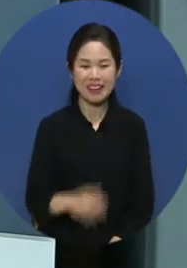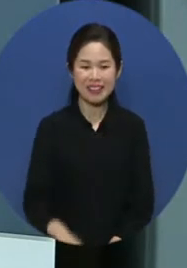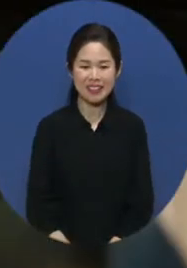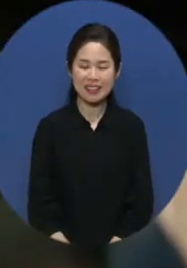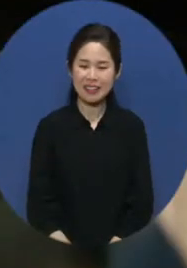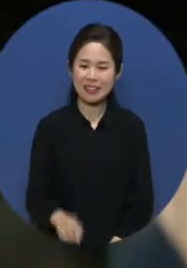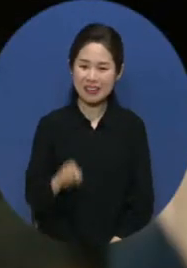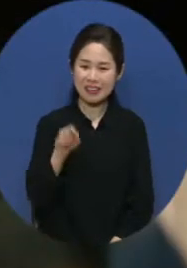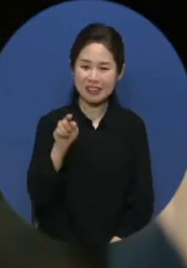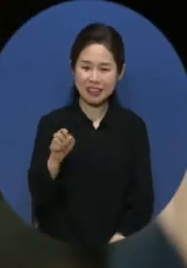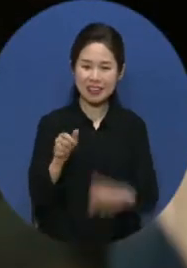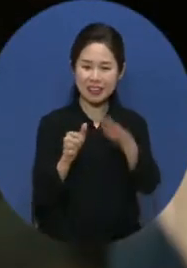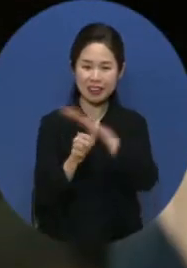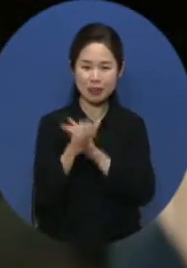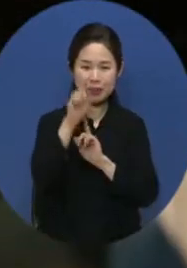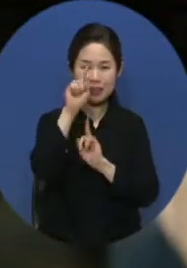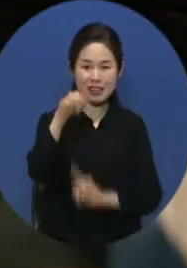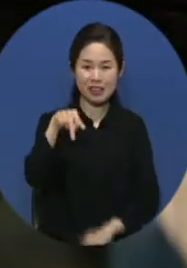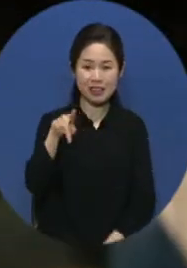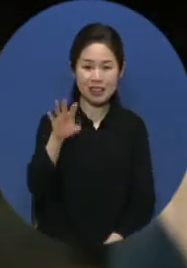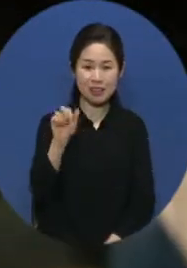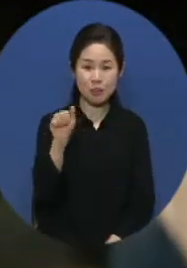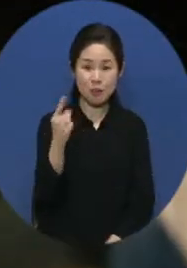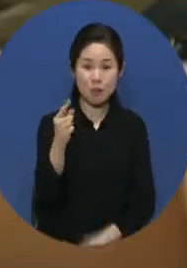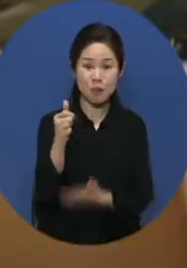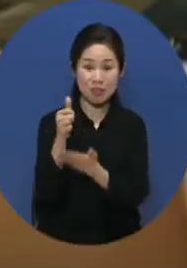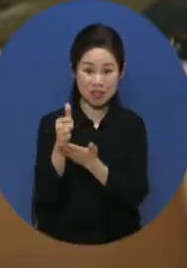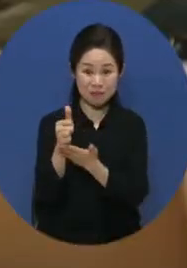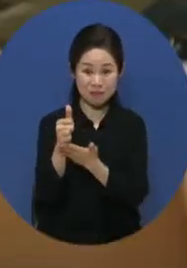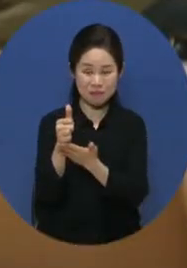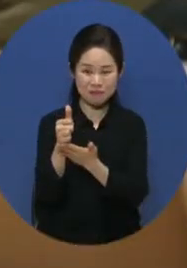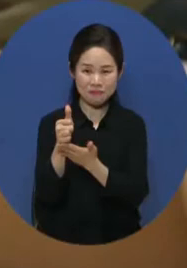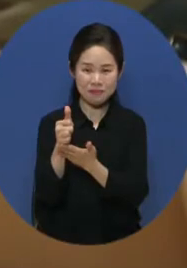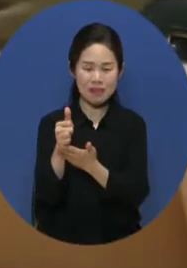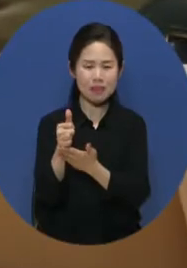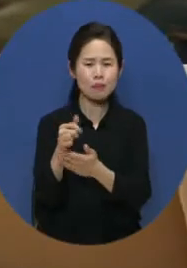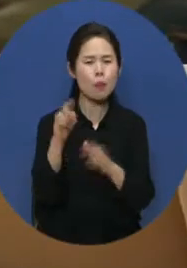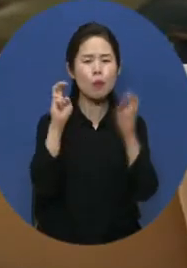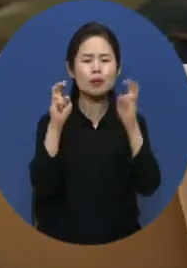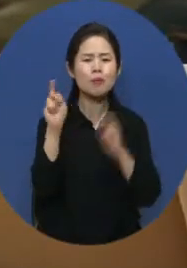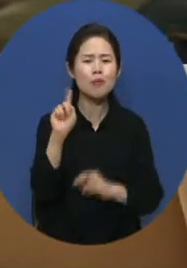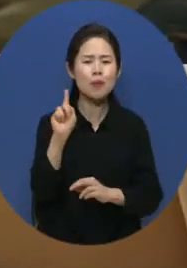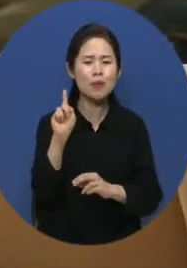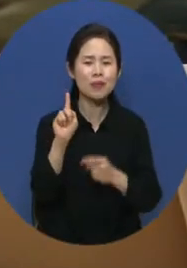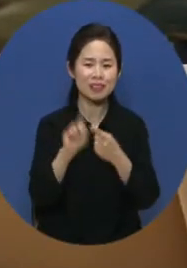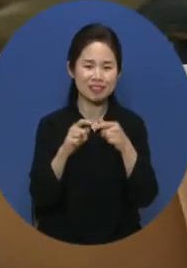만드로의 이상호 대표에게 회사에 대한 자세한 이야기를 들어봤습니다.